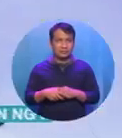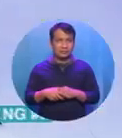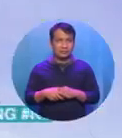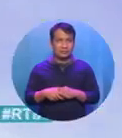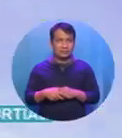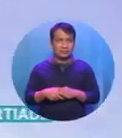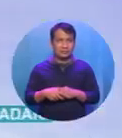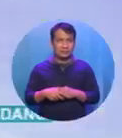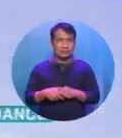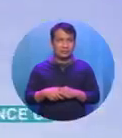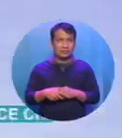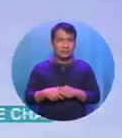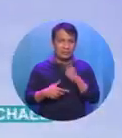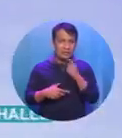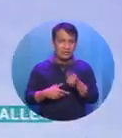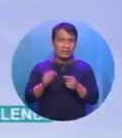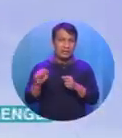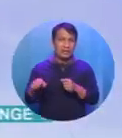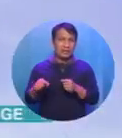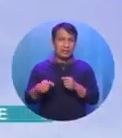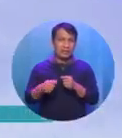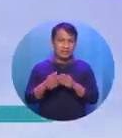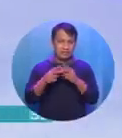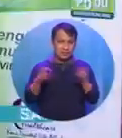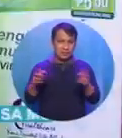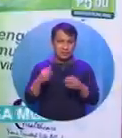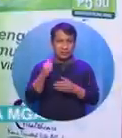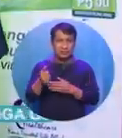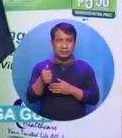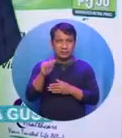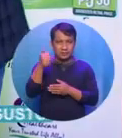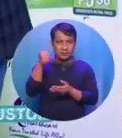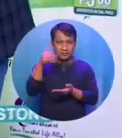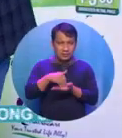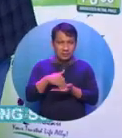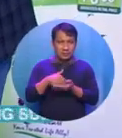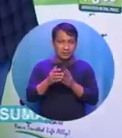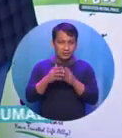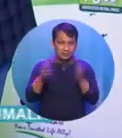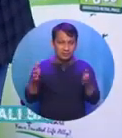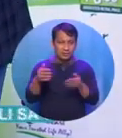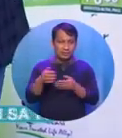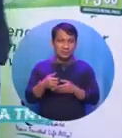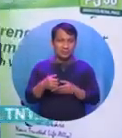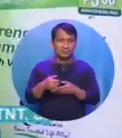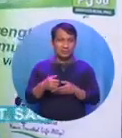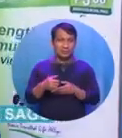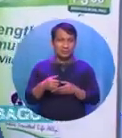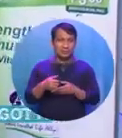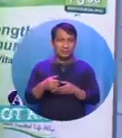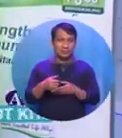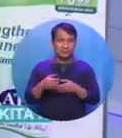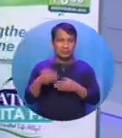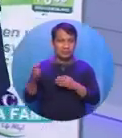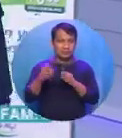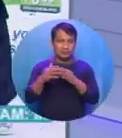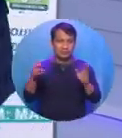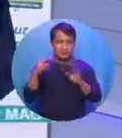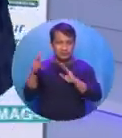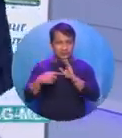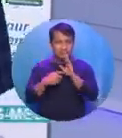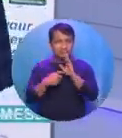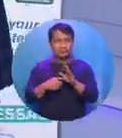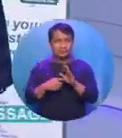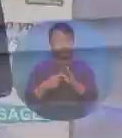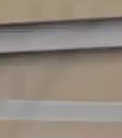Nag-feedback? Ah, nailing mo. Okay. Very good. 10,000 pesos. Panalo ka na! Panalo natin ang video.